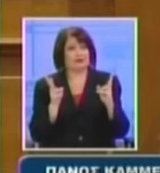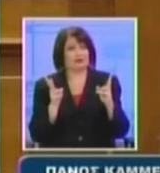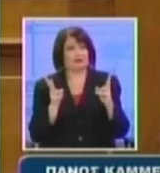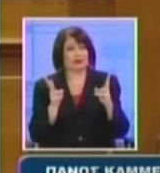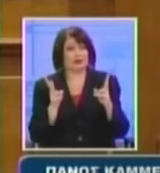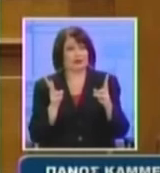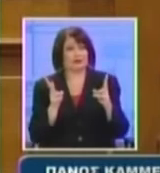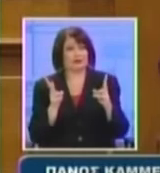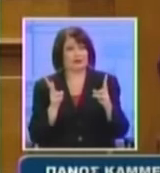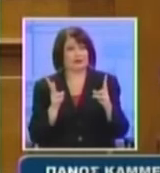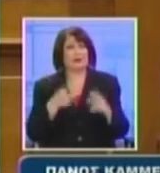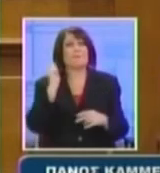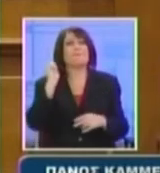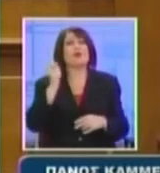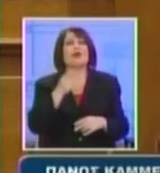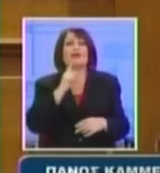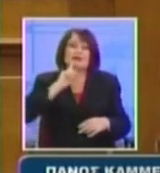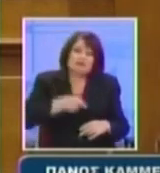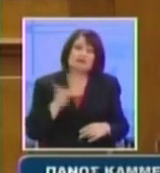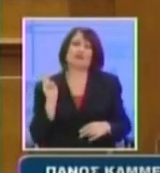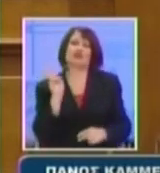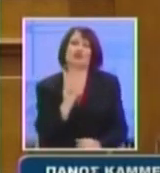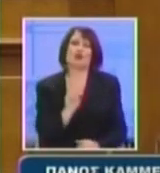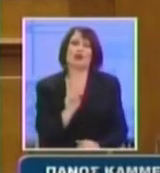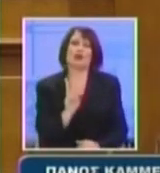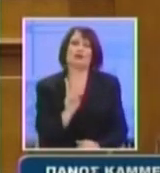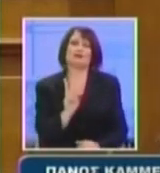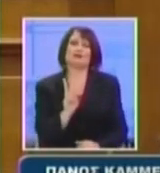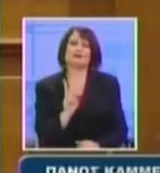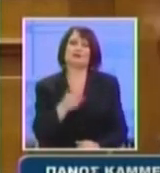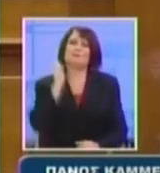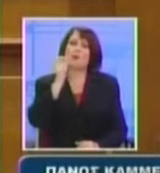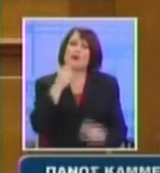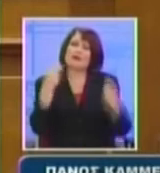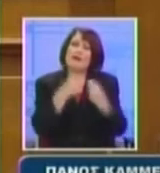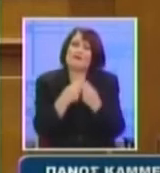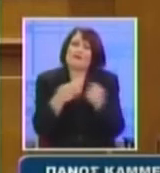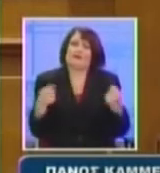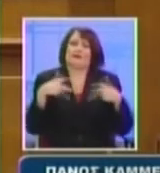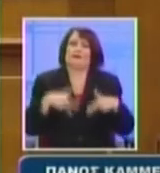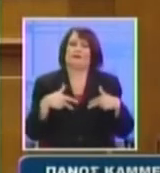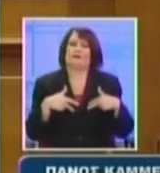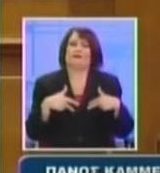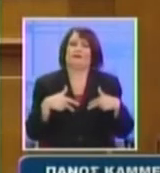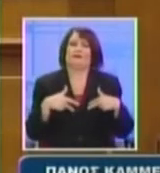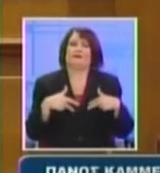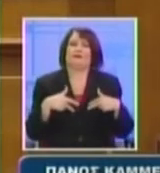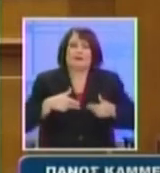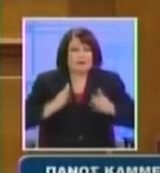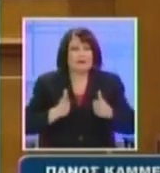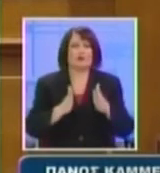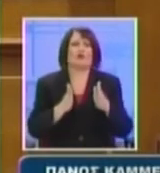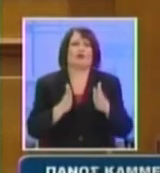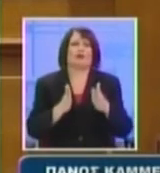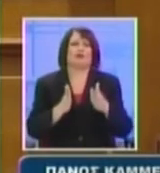στην πολιτική που επιβάλλει η Τρόικα και την πολιτική που εφαρμόζει η σημερινή κυβέρνηση να προχωρήσουν